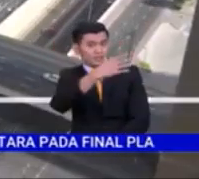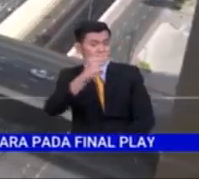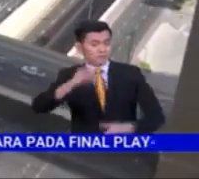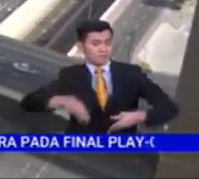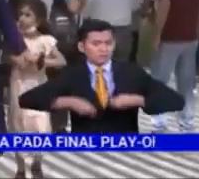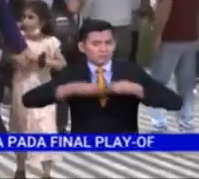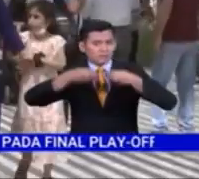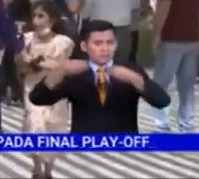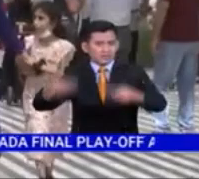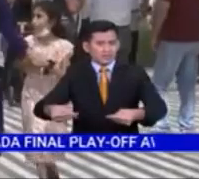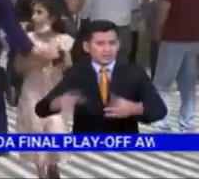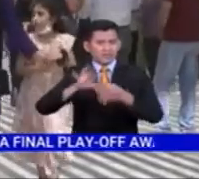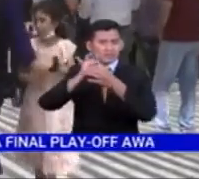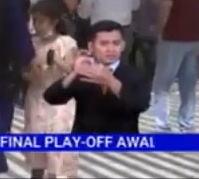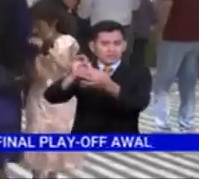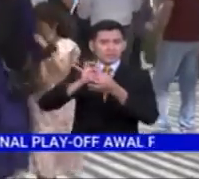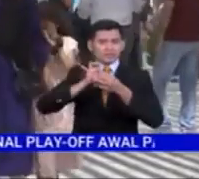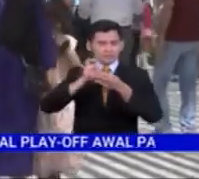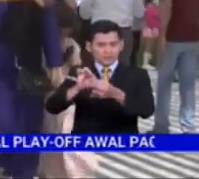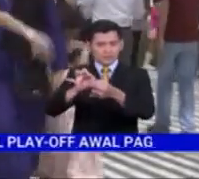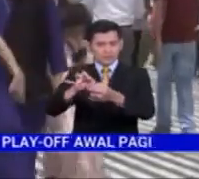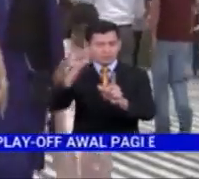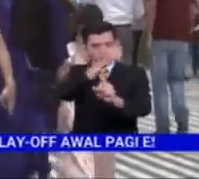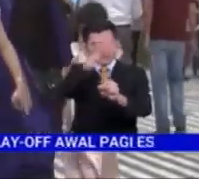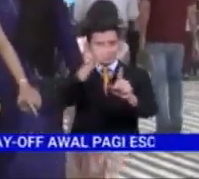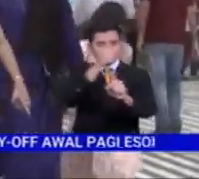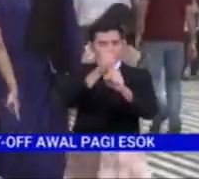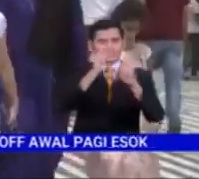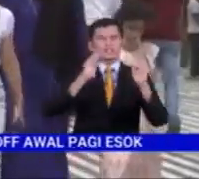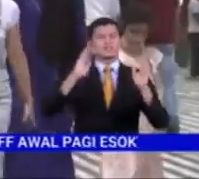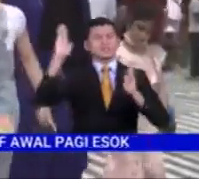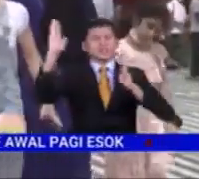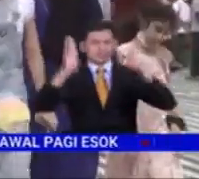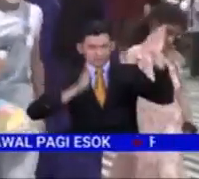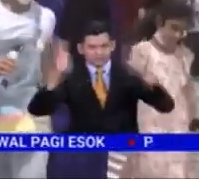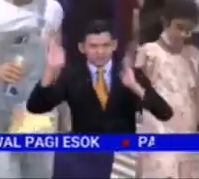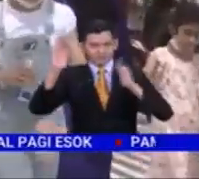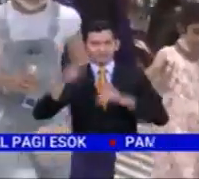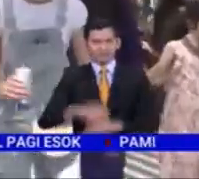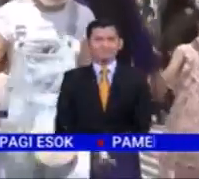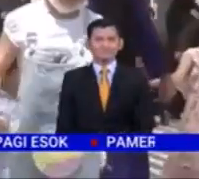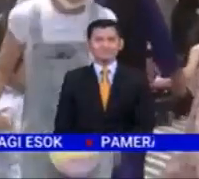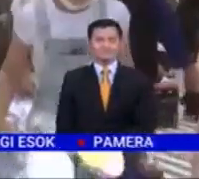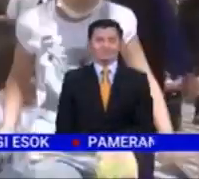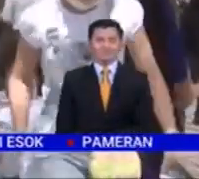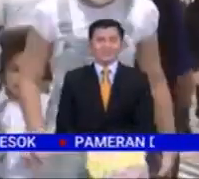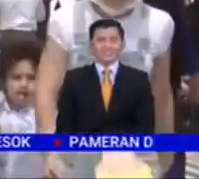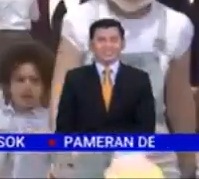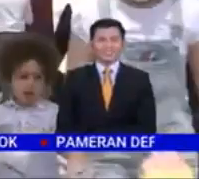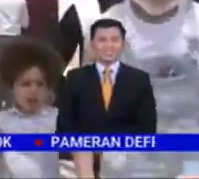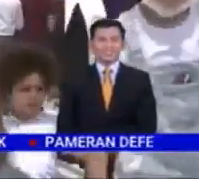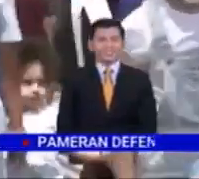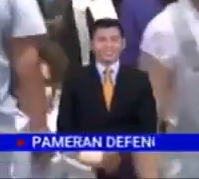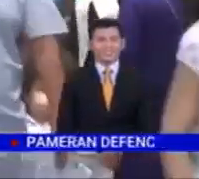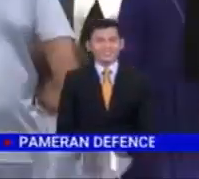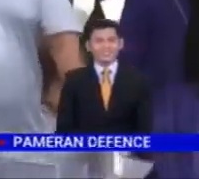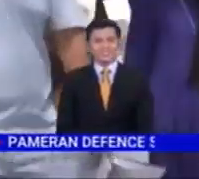kepada mereka. Dari Dubai, UAE, Ahmad Ashraf Abdul Rahman, Berita RTM.